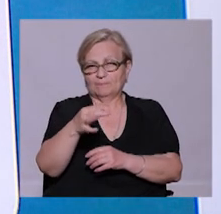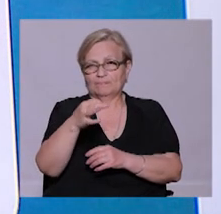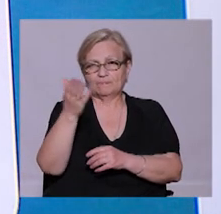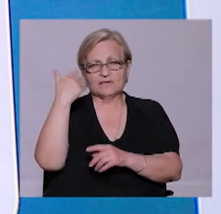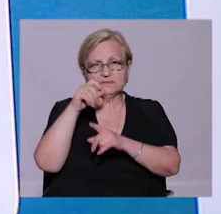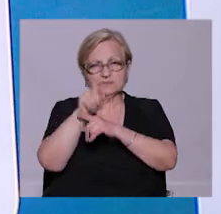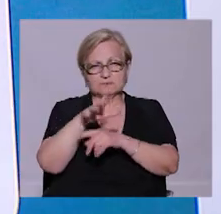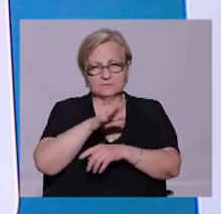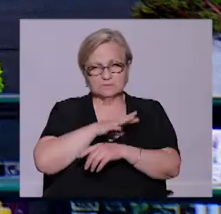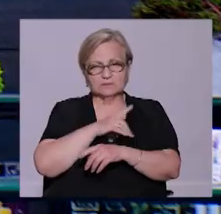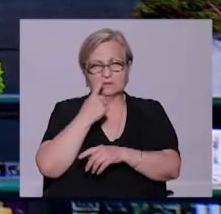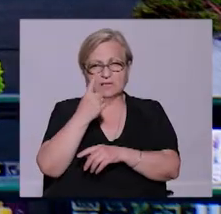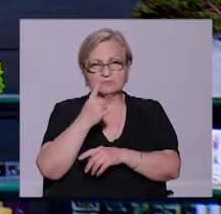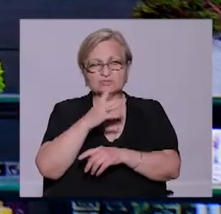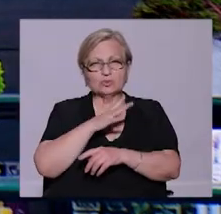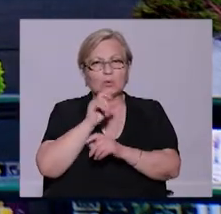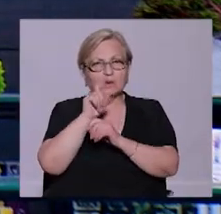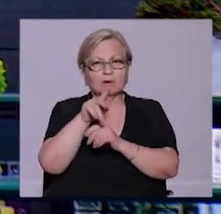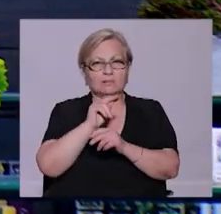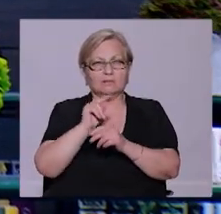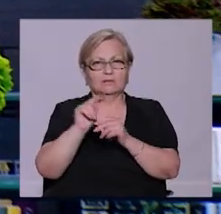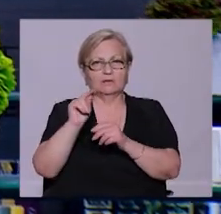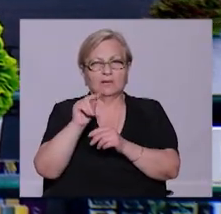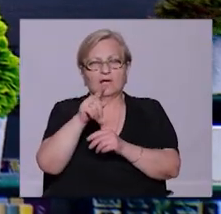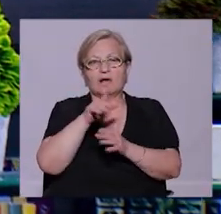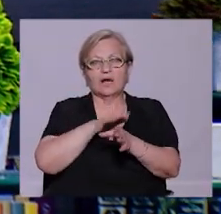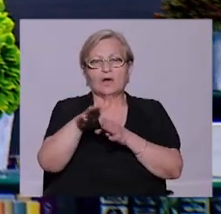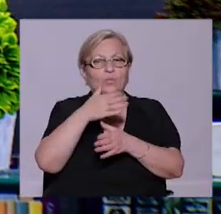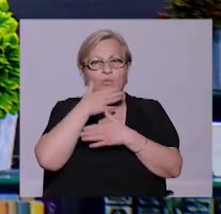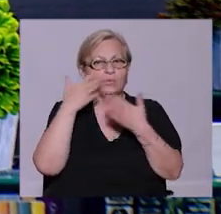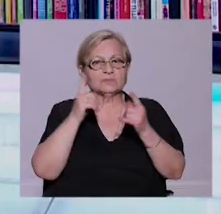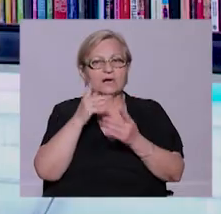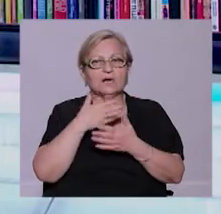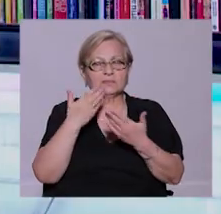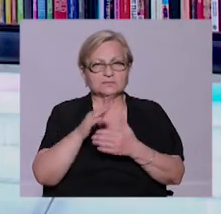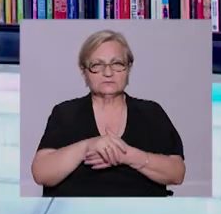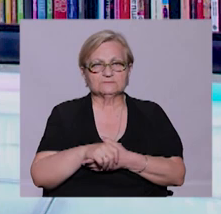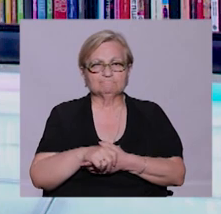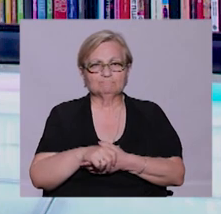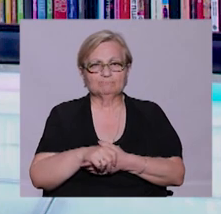ჩვენი დავალების ერთ-ერთი მითითება, რომელი მითითება არ შეასრულა მან.